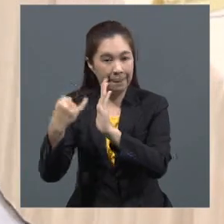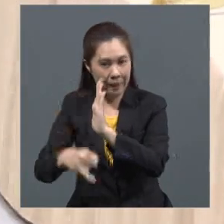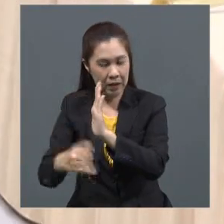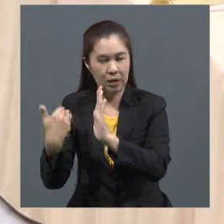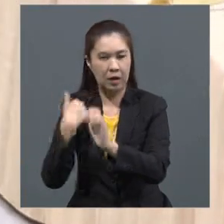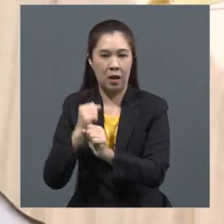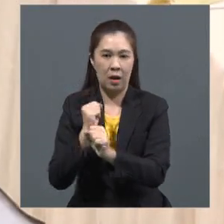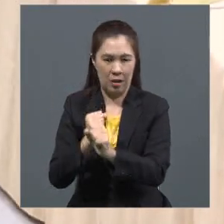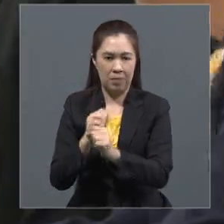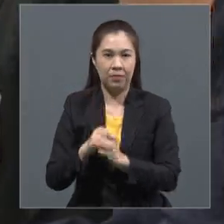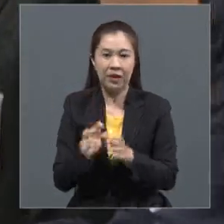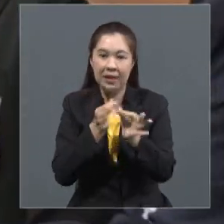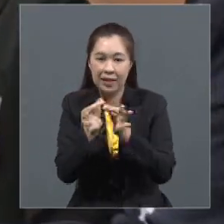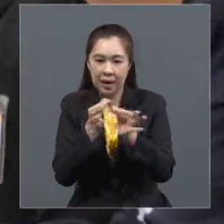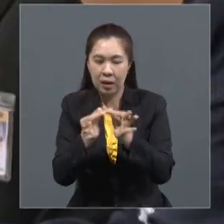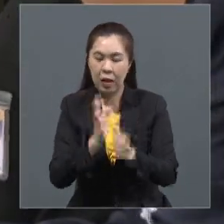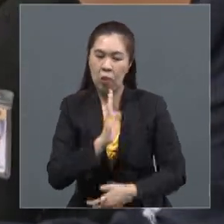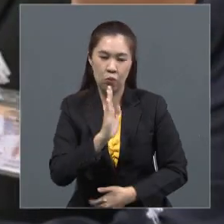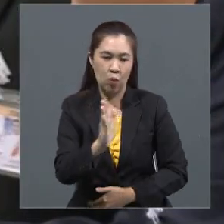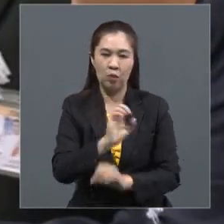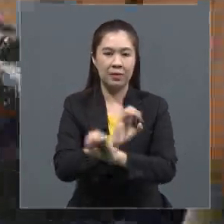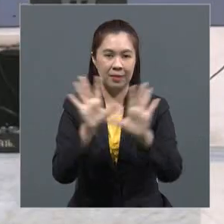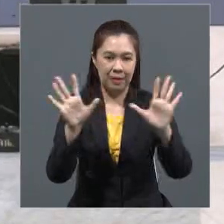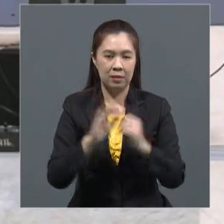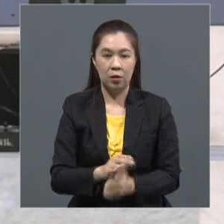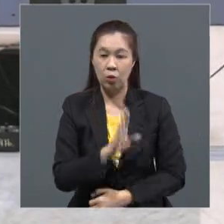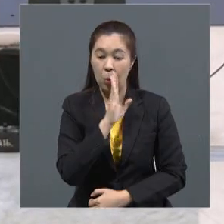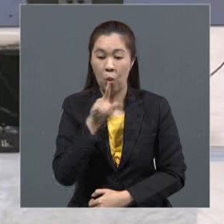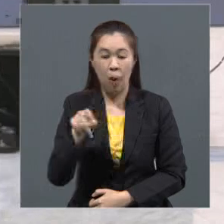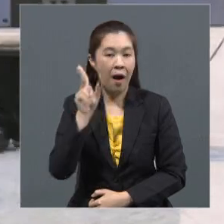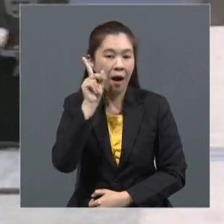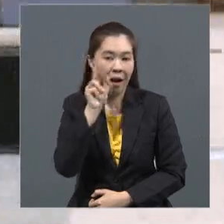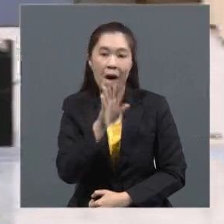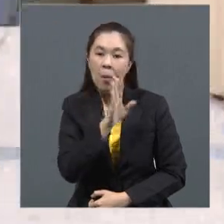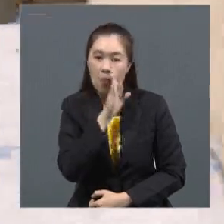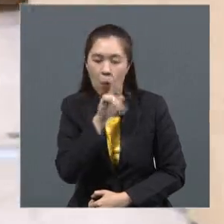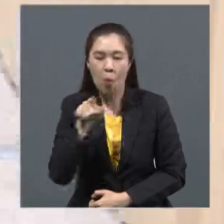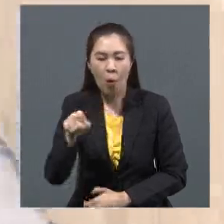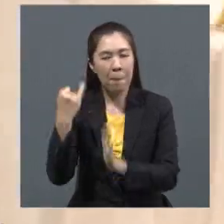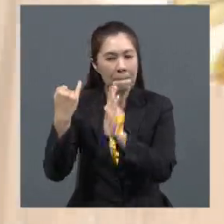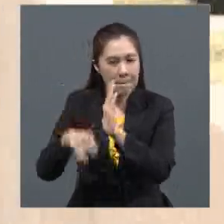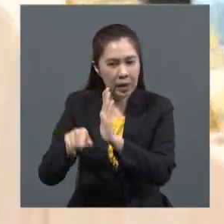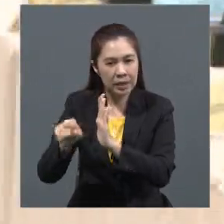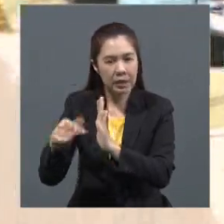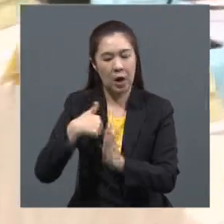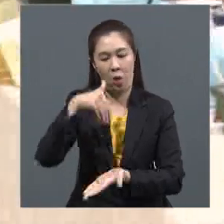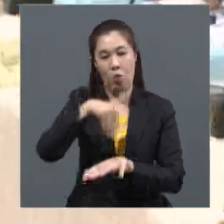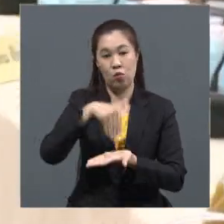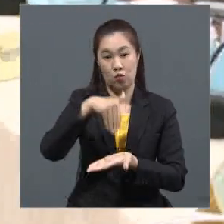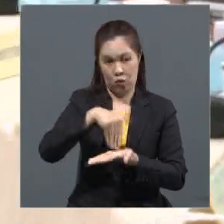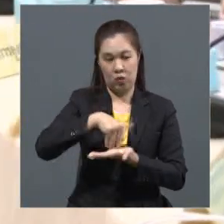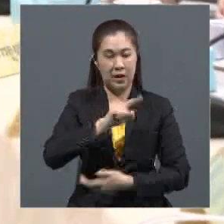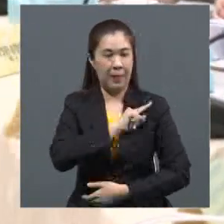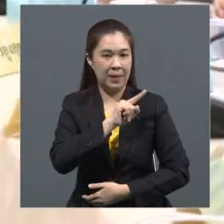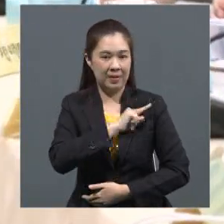ดำเนินการตอบโต้ชี้แจงข้อเท็จจริงในทันทีและเมื่อพบว่าเป็นข่าวปลอมข้อมูลผิดข้อเท็จจริงโดยให้ศูนย์ต่อต้านข่าวปลอม